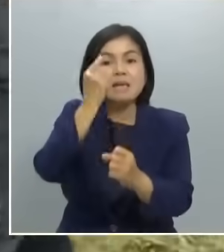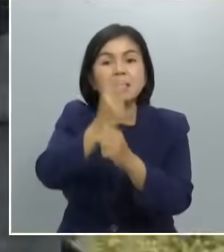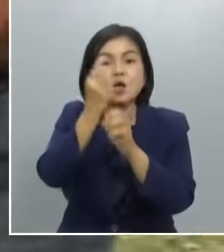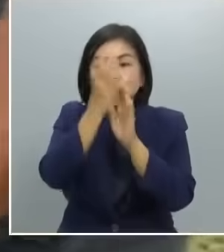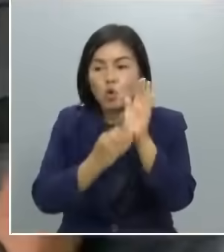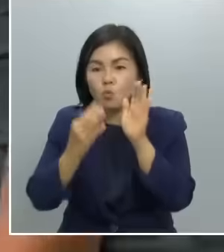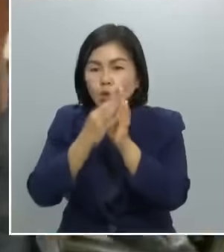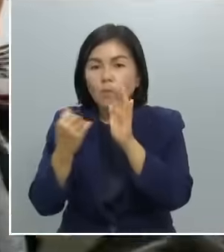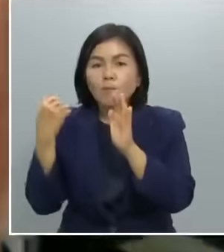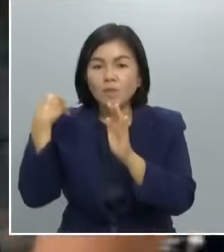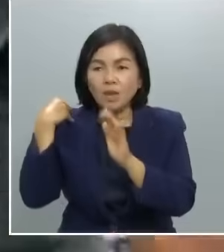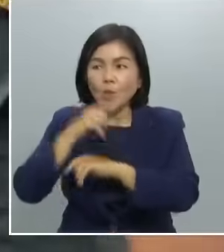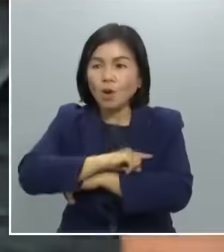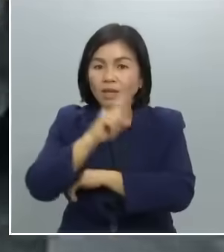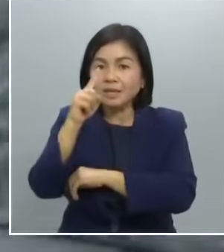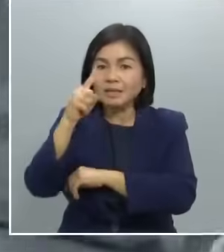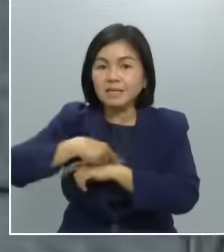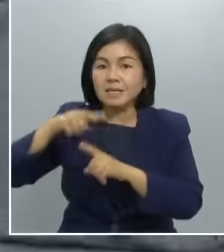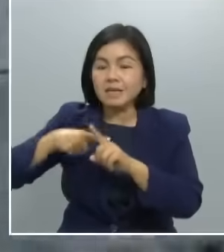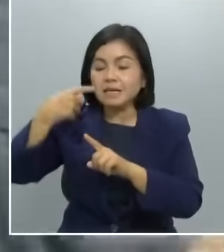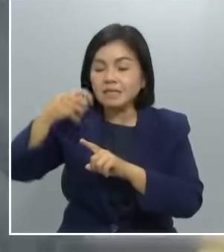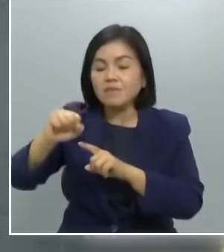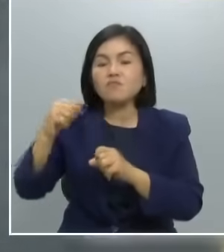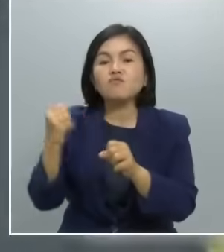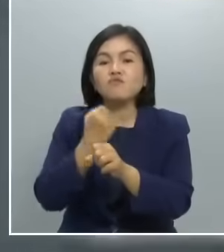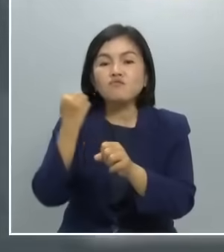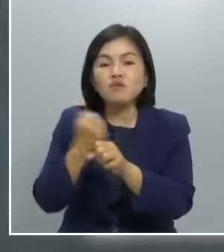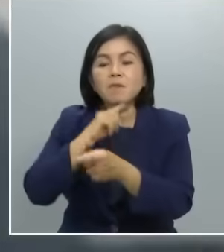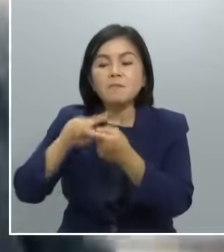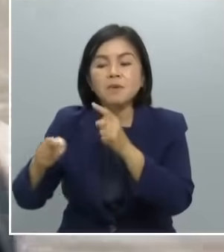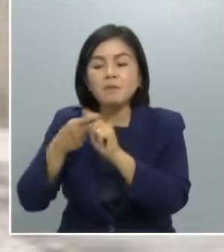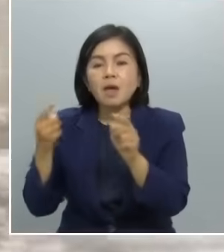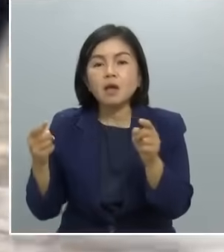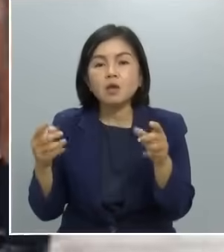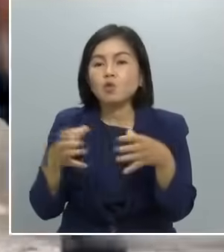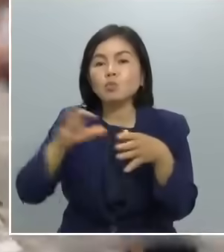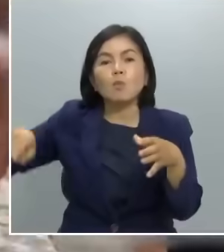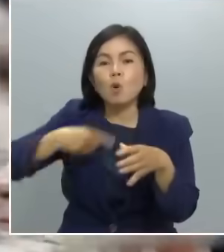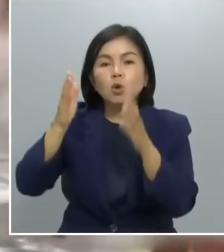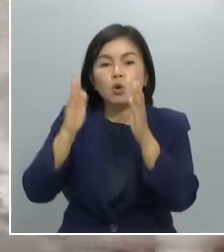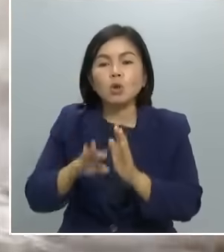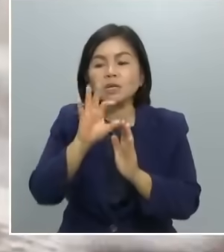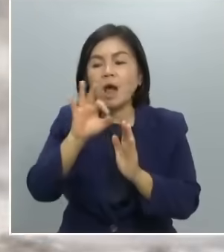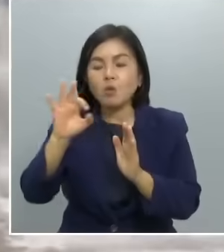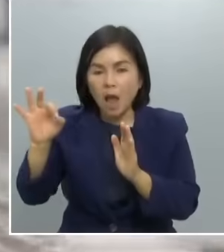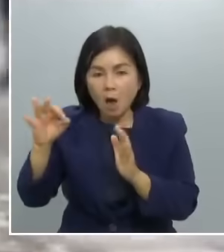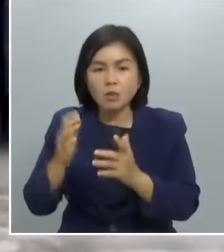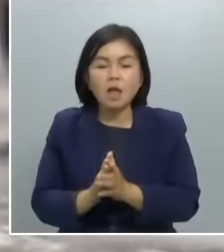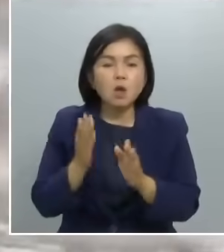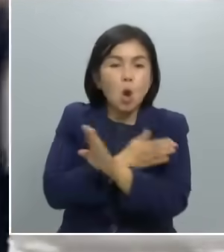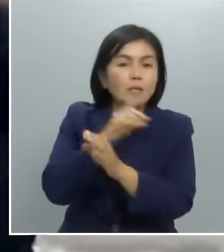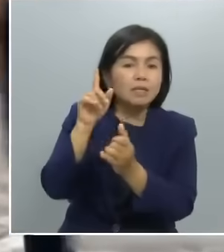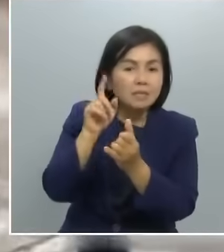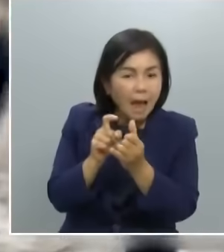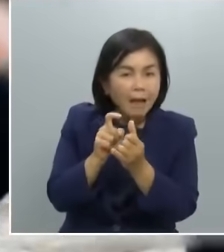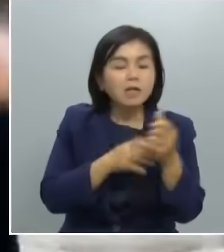มเข้าการฝึกเนี่ยนะฮะเมื่อวันที่1ตุลาคมที่ผ่านมาโดยมีเพื่อนร่วมรุ่นครับที่เข้ารับการฝึกอีก99นายด้วยกันวันเกิดเหตุผู้ตายนั้นได้